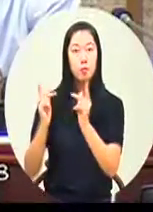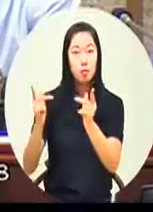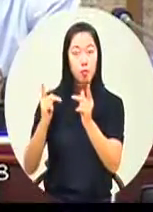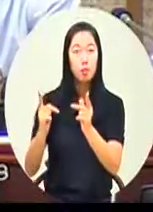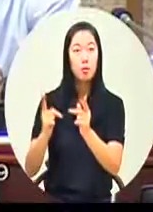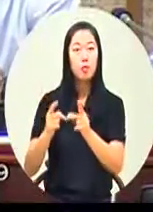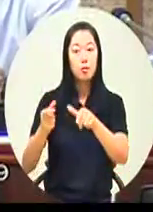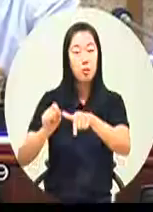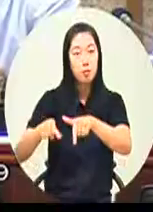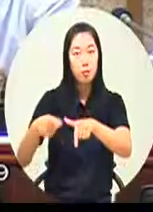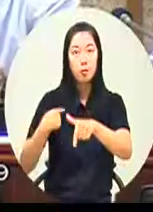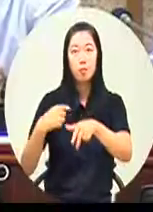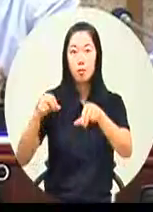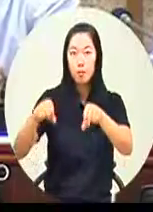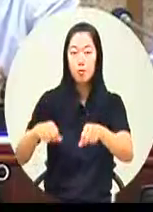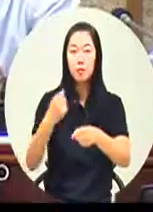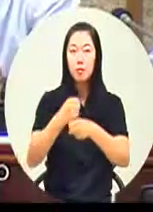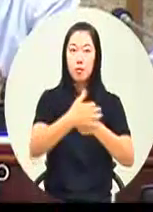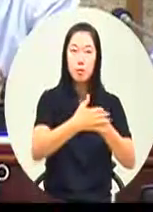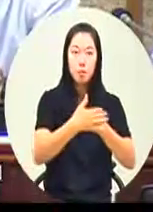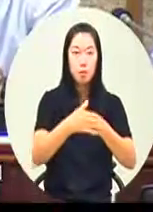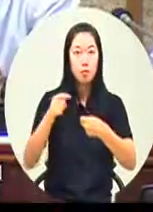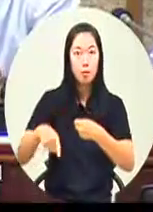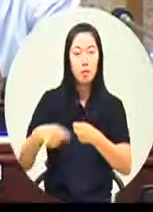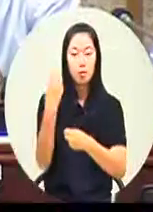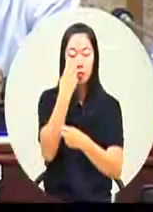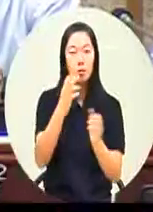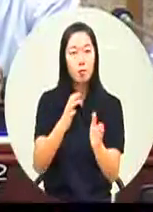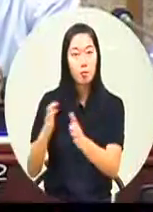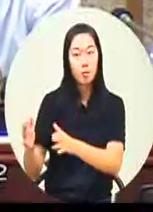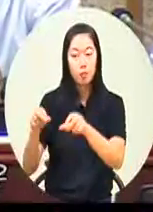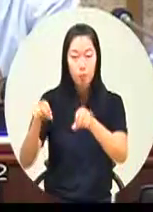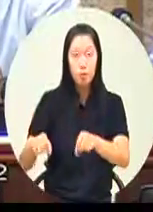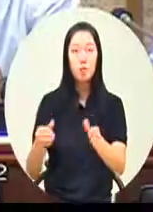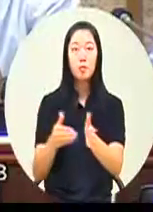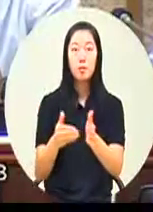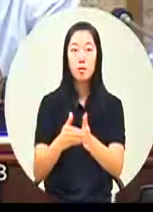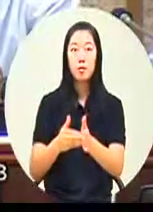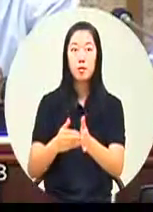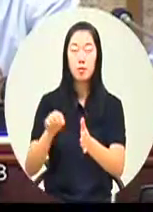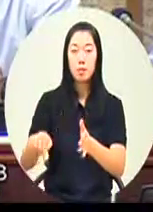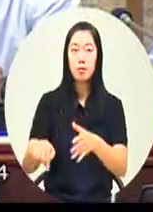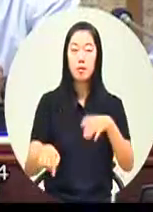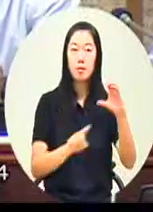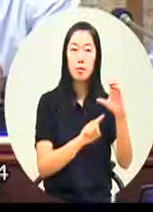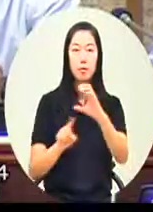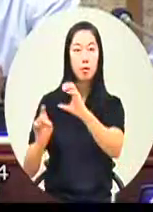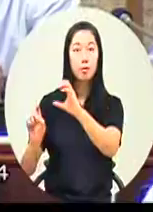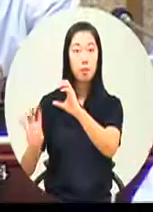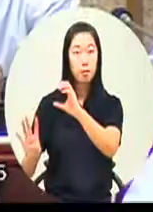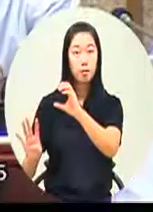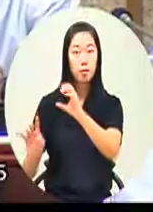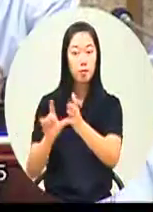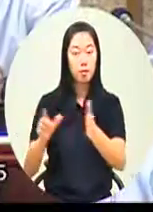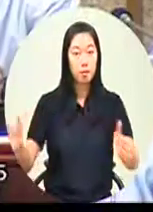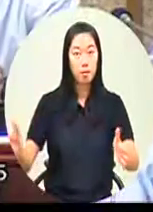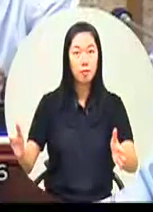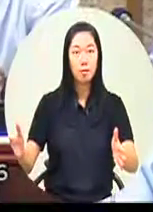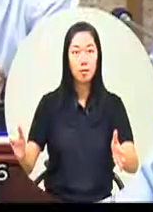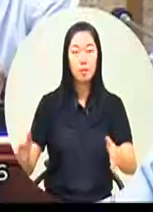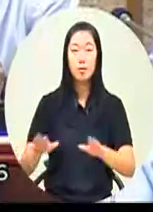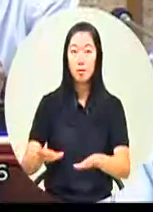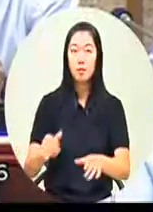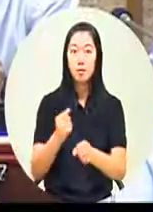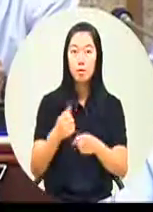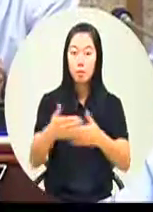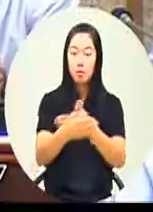订维修跟营运管理的合约。那这一部分，因为我们原先签订的部分是西万到西十四，那目前我们只有营运到西八的